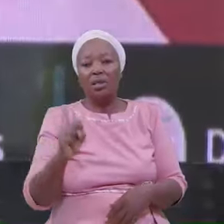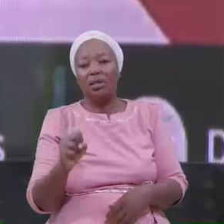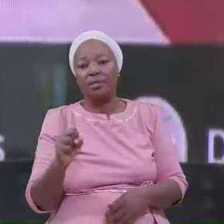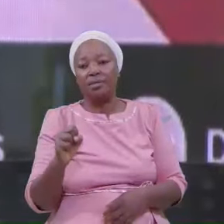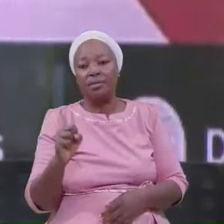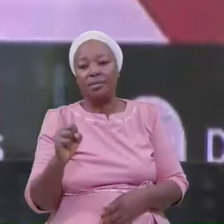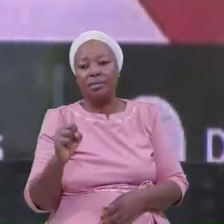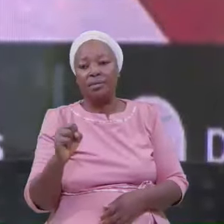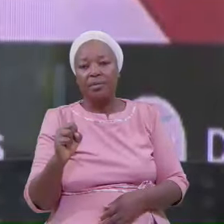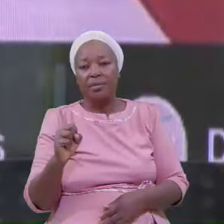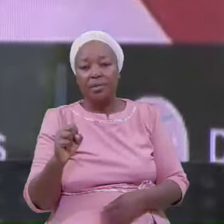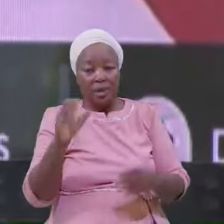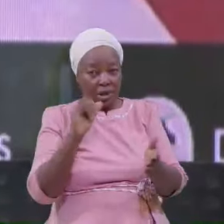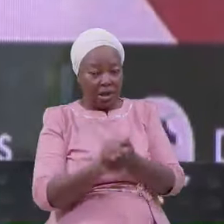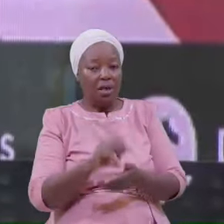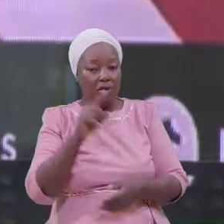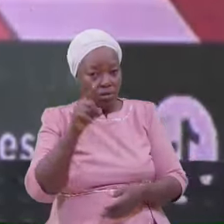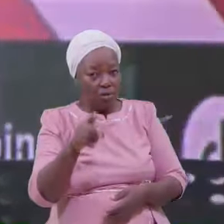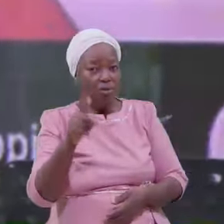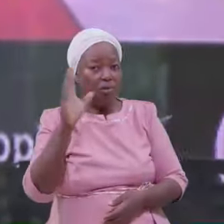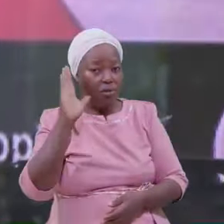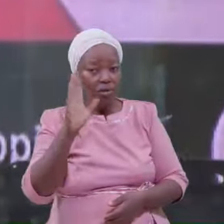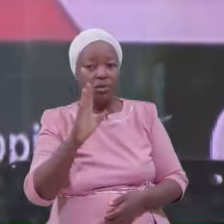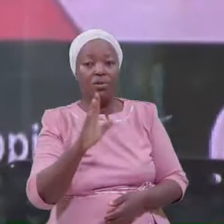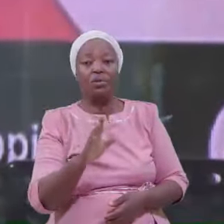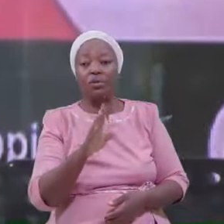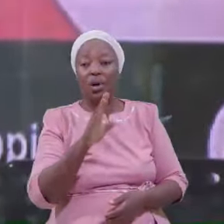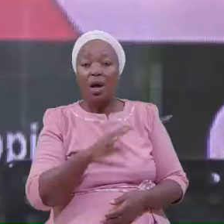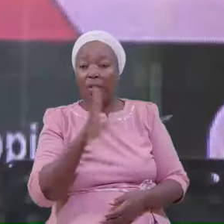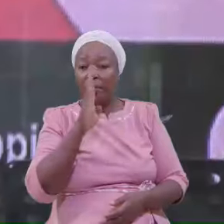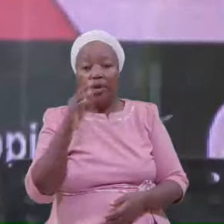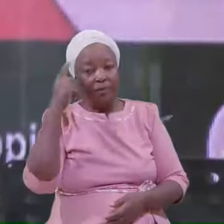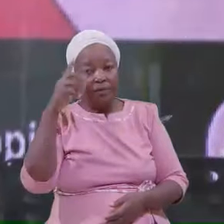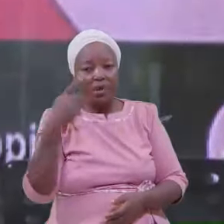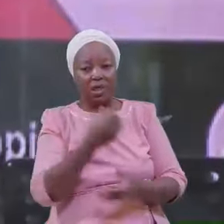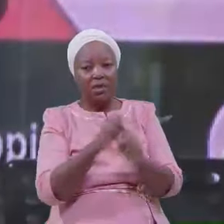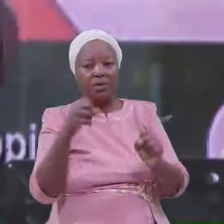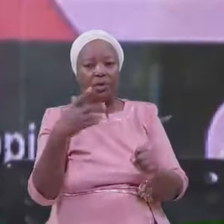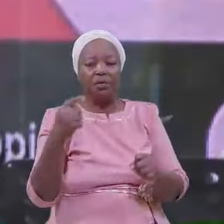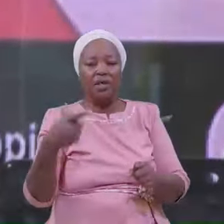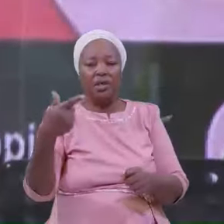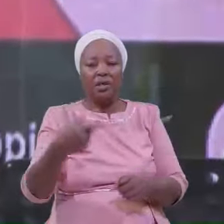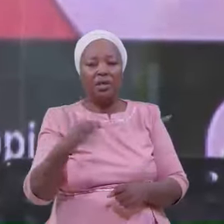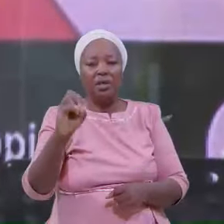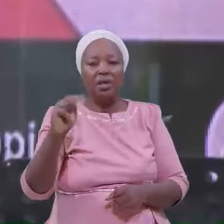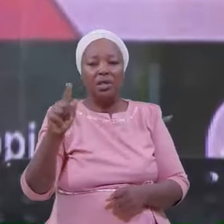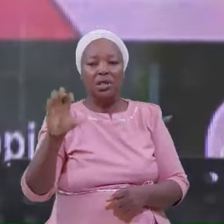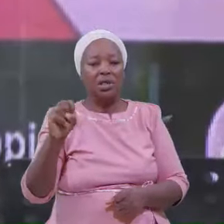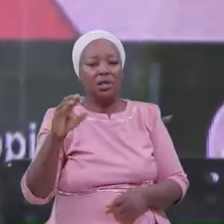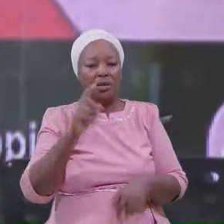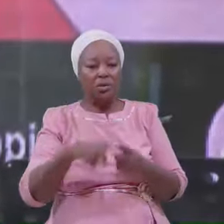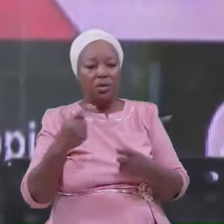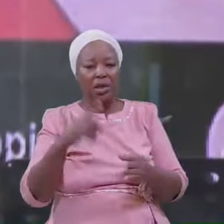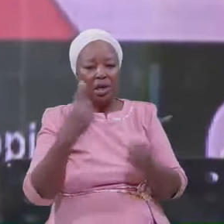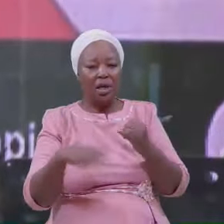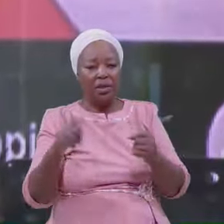That thou shouldest be for the salvation of the Gentiles unto the ends of the earth.